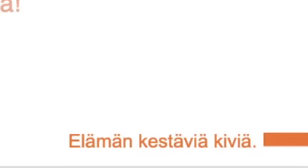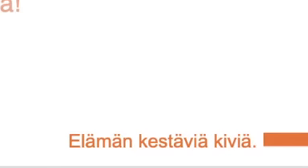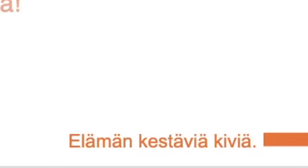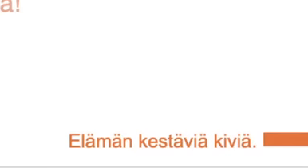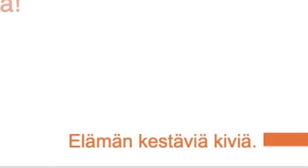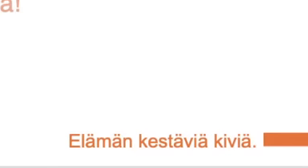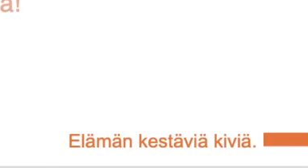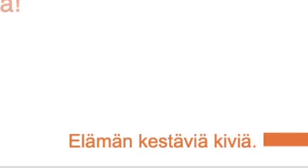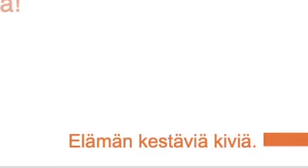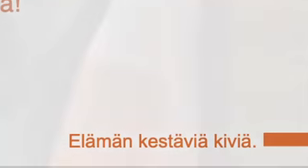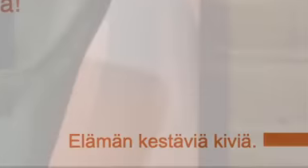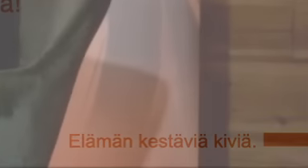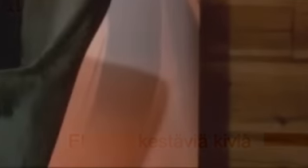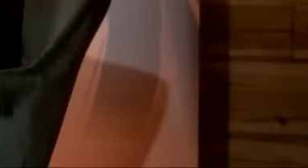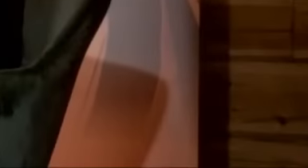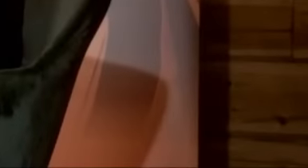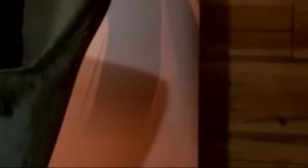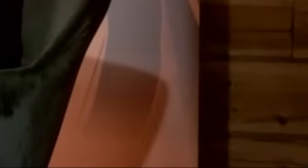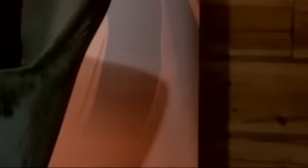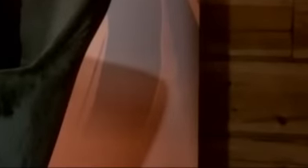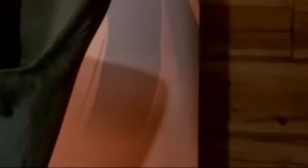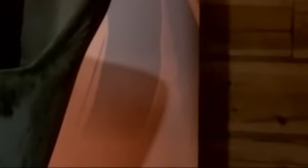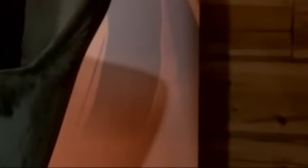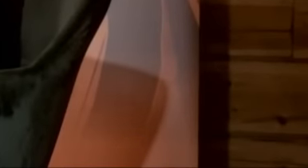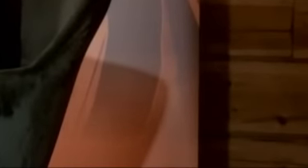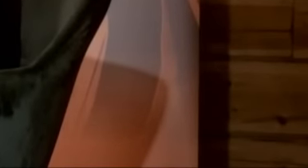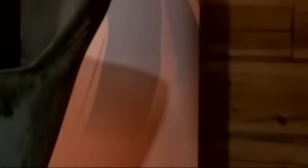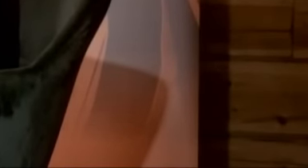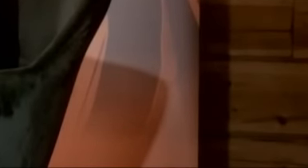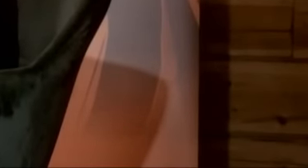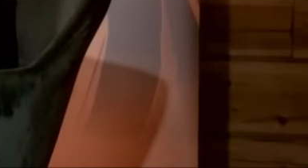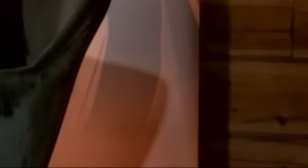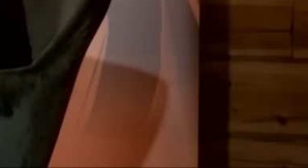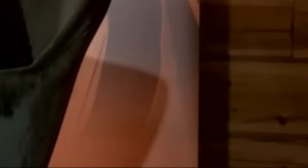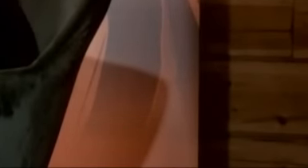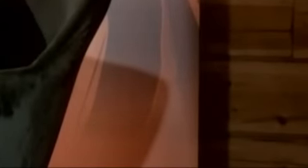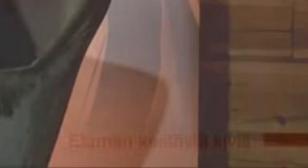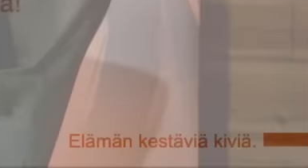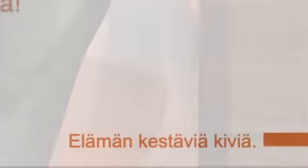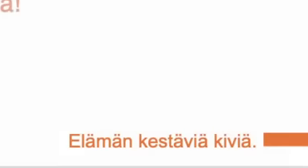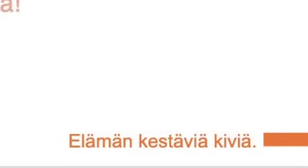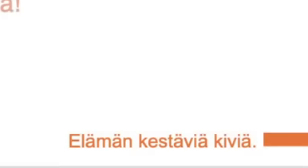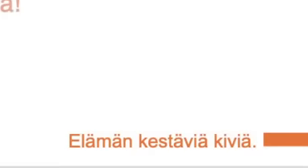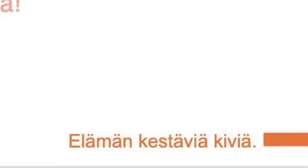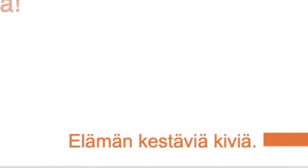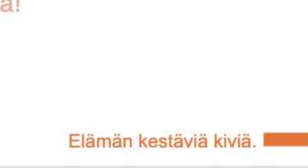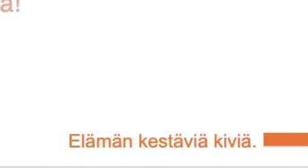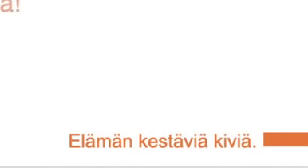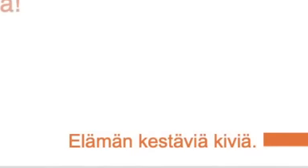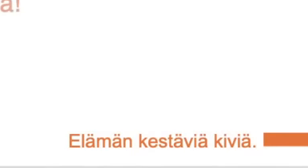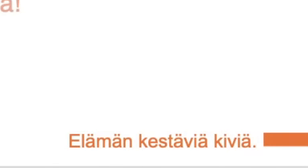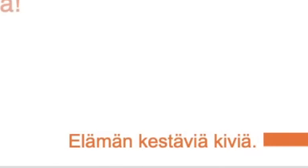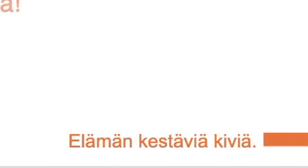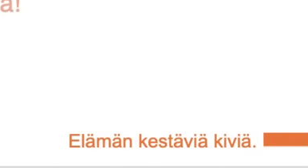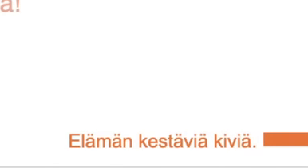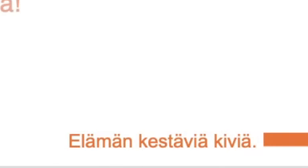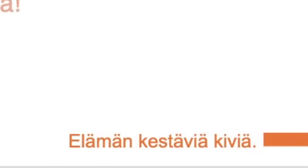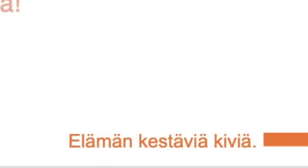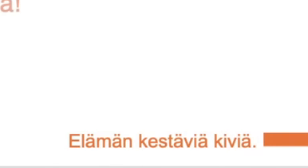Näkyy huikeasti täällä myös paperilla, mutta toistan vielä